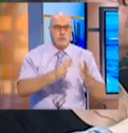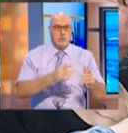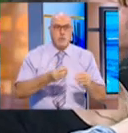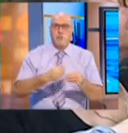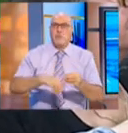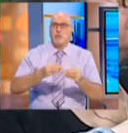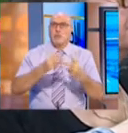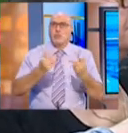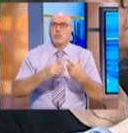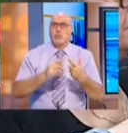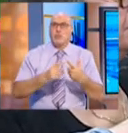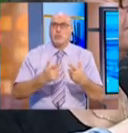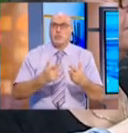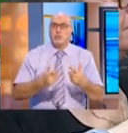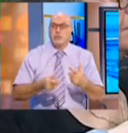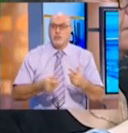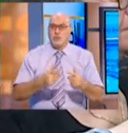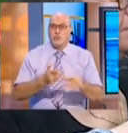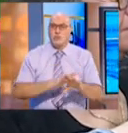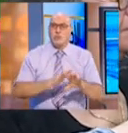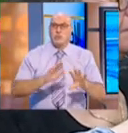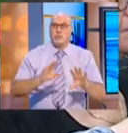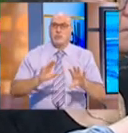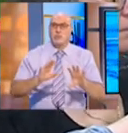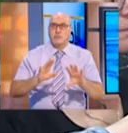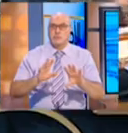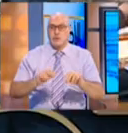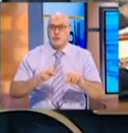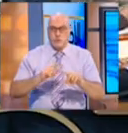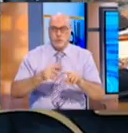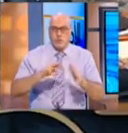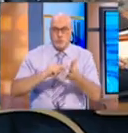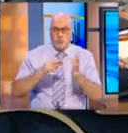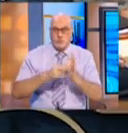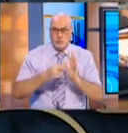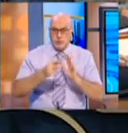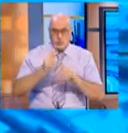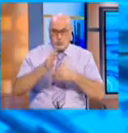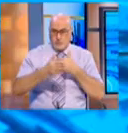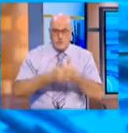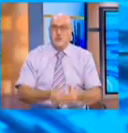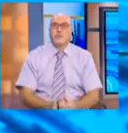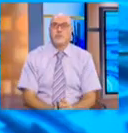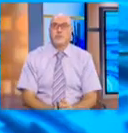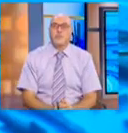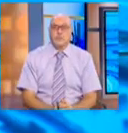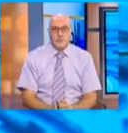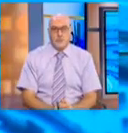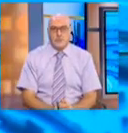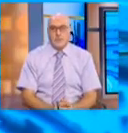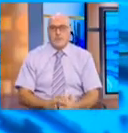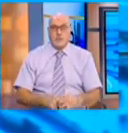وكذلك على بعض العمليات في الميدان لتجسيدها في أقرب الأجل. في